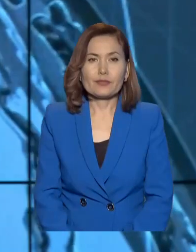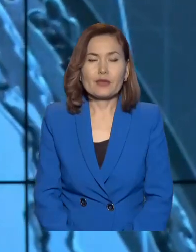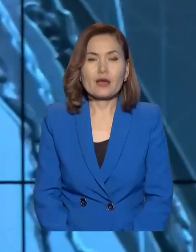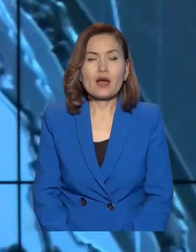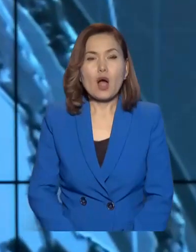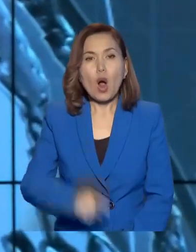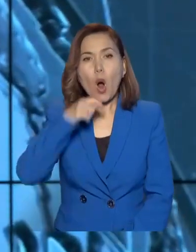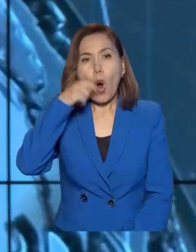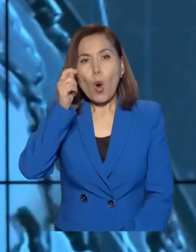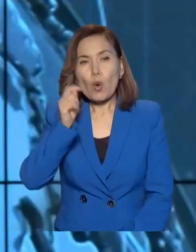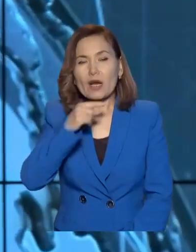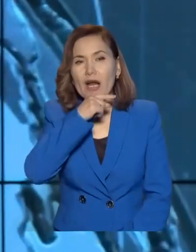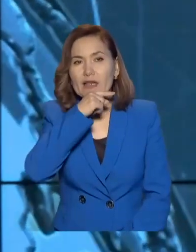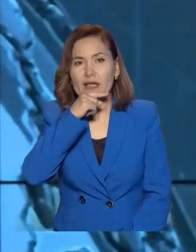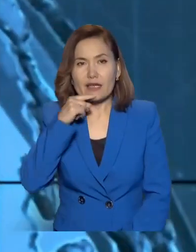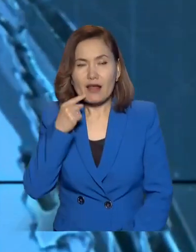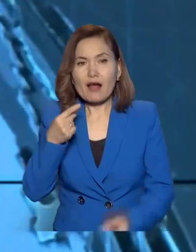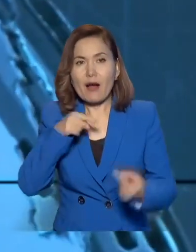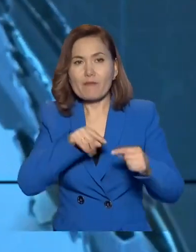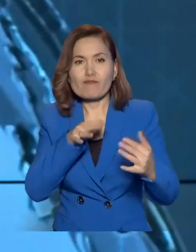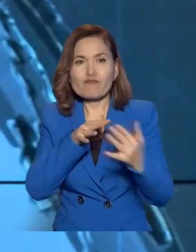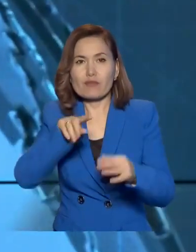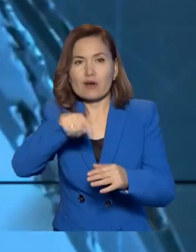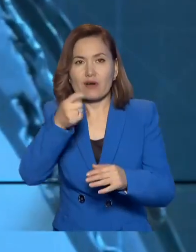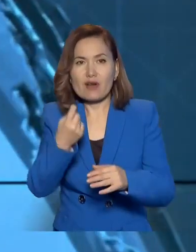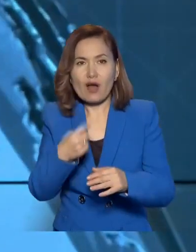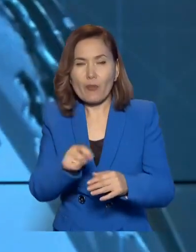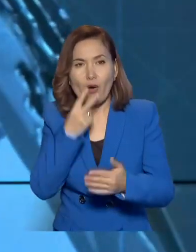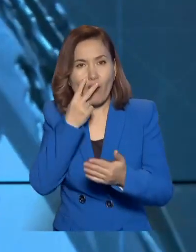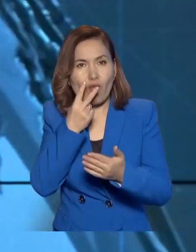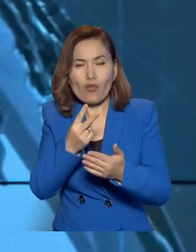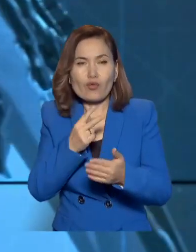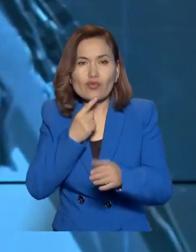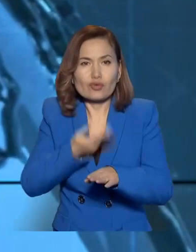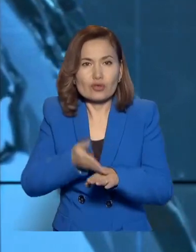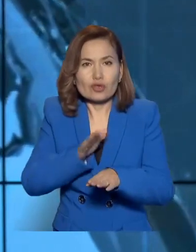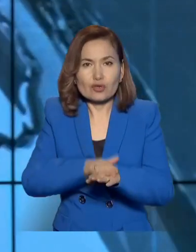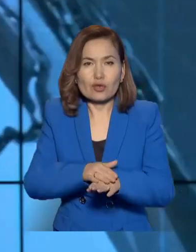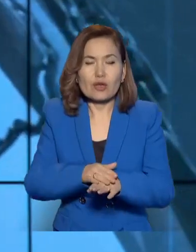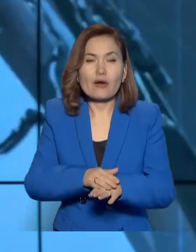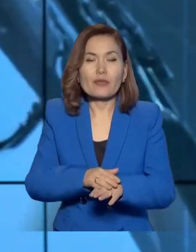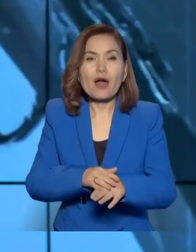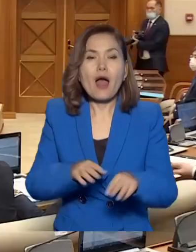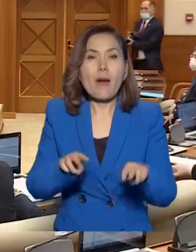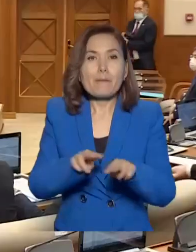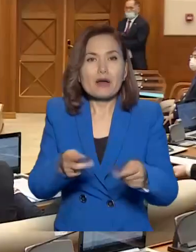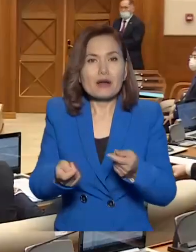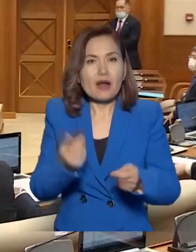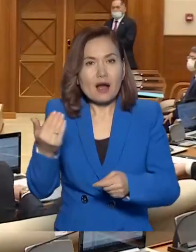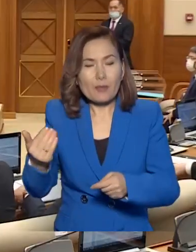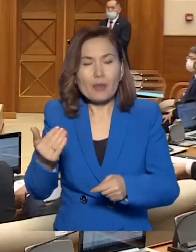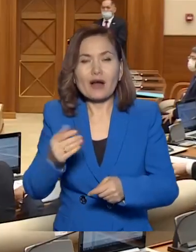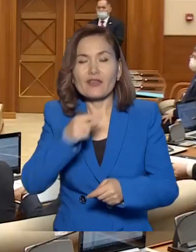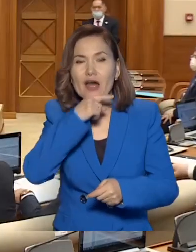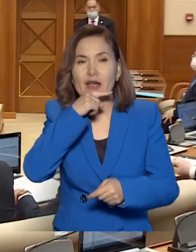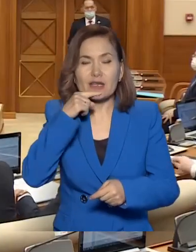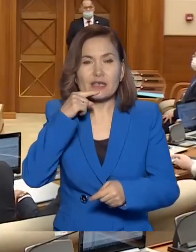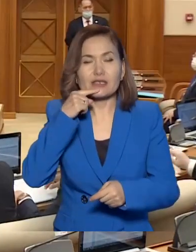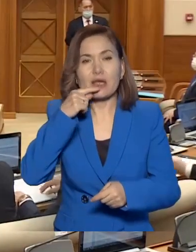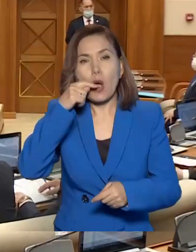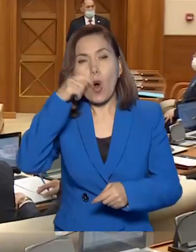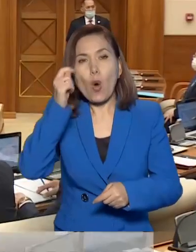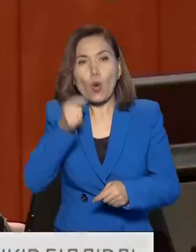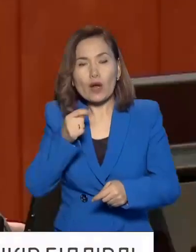Bağırlas yıldırdın bir-birmen soğuktuğusup jatkanın kuru qiyin. Mäjlis törağası Erlan Qoshanov Ukrayna men Resiyge qatıstı osılay